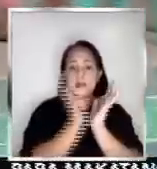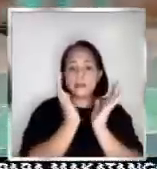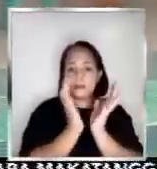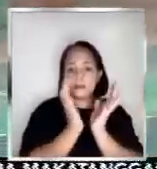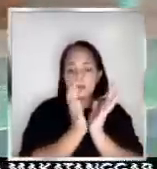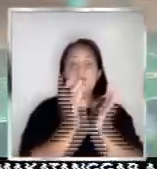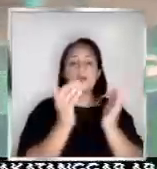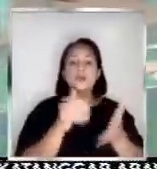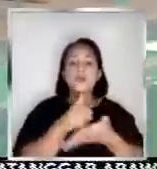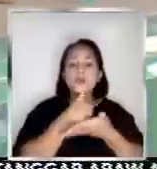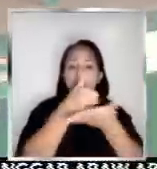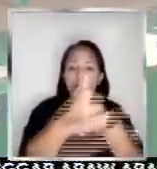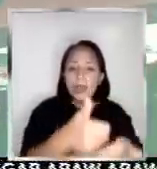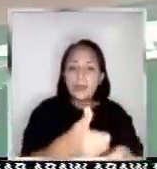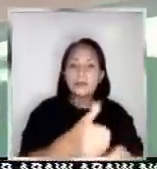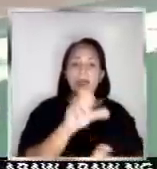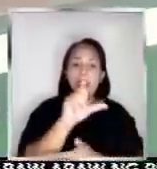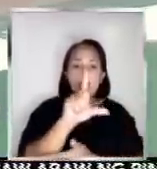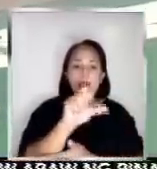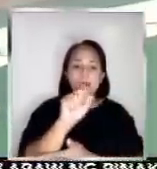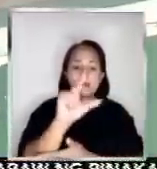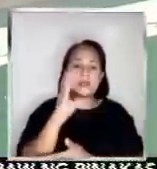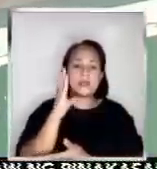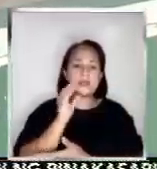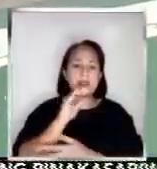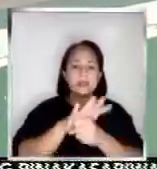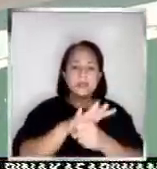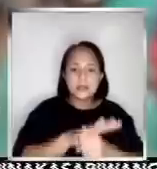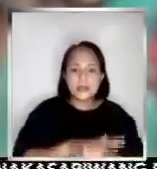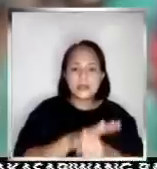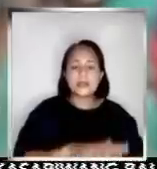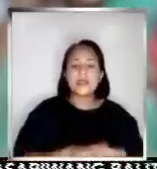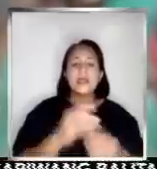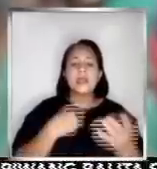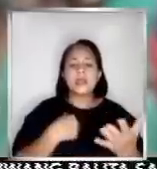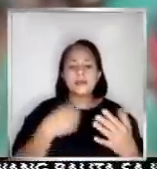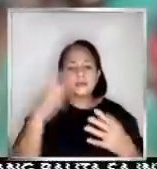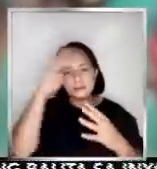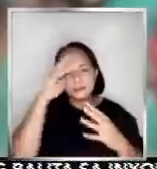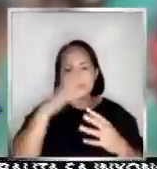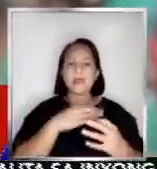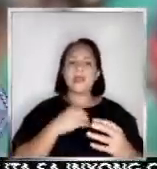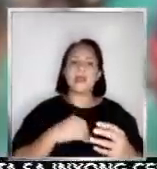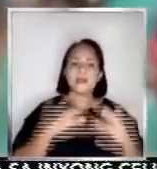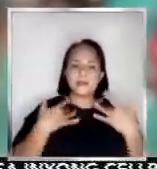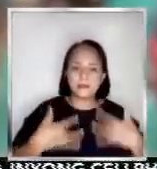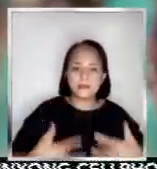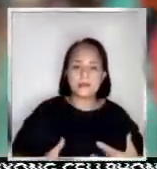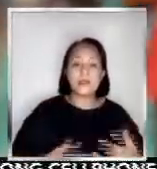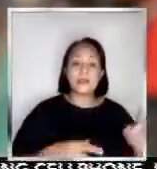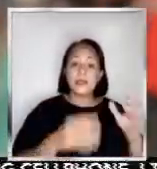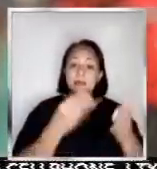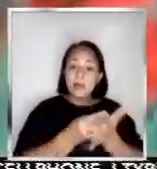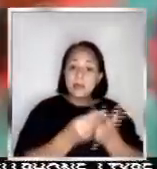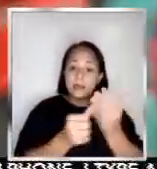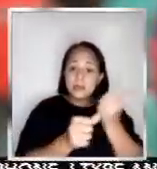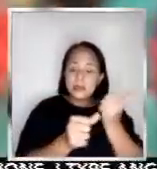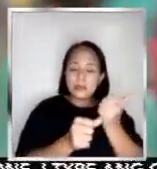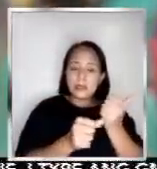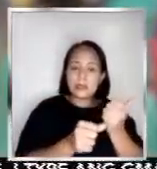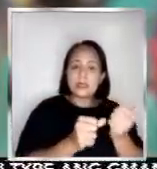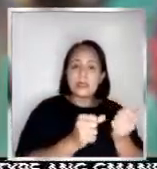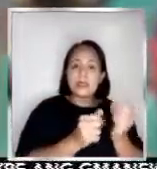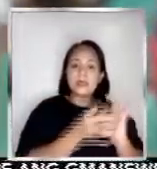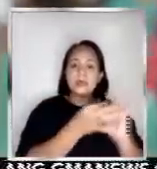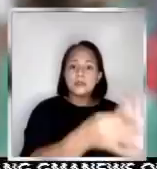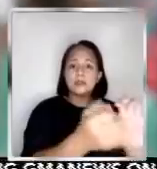mga LSI na dumaranas ng stress, anxiety at depression. Yung pong financial assistance is part of the AIX program